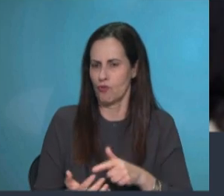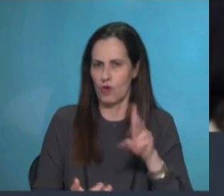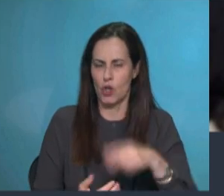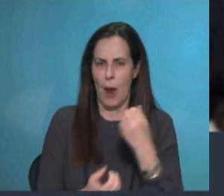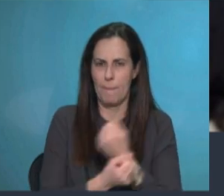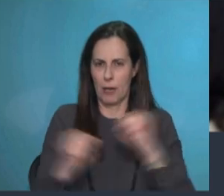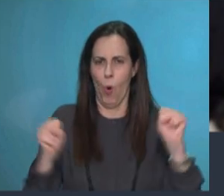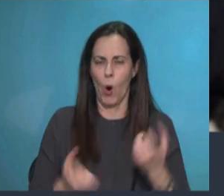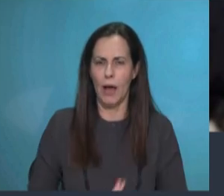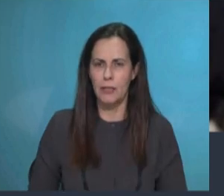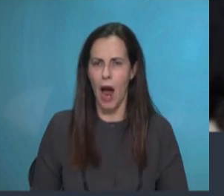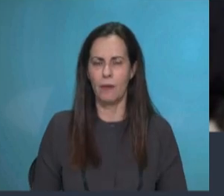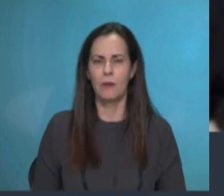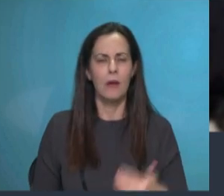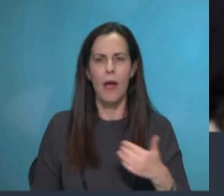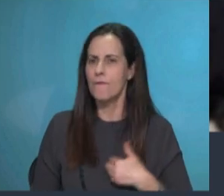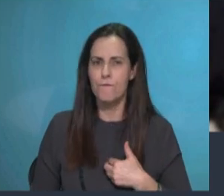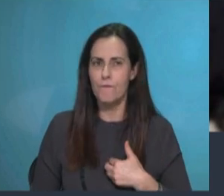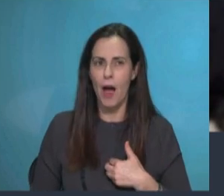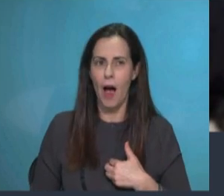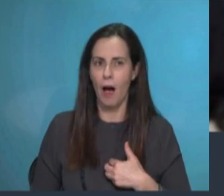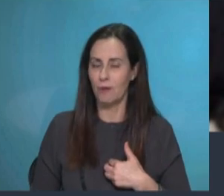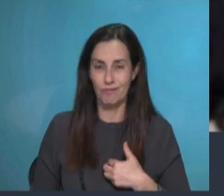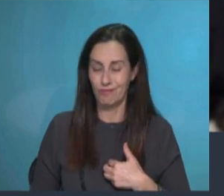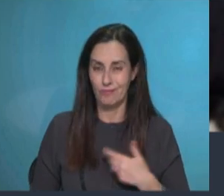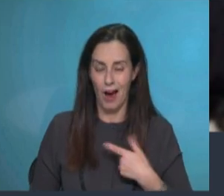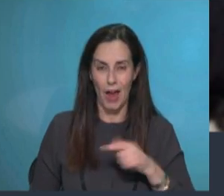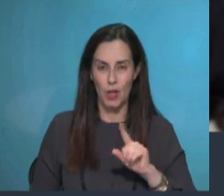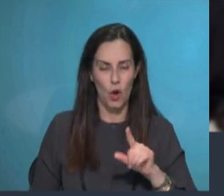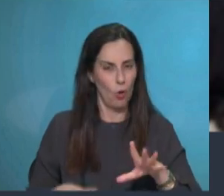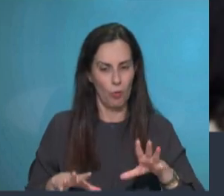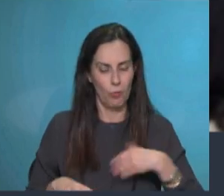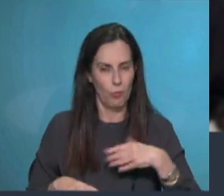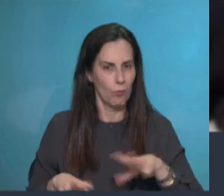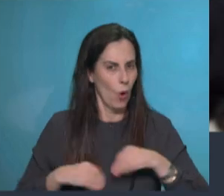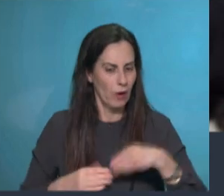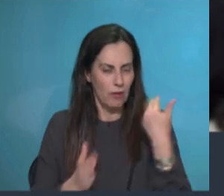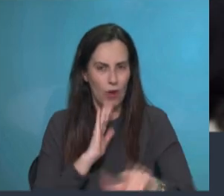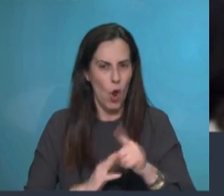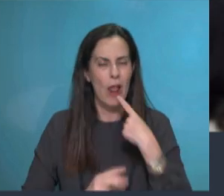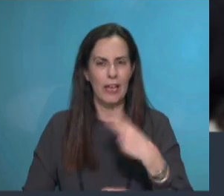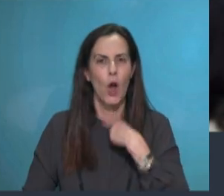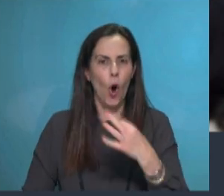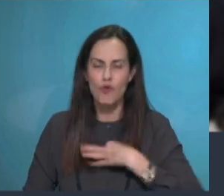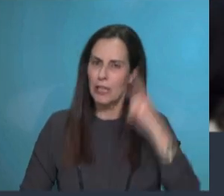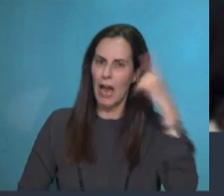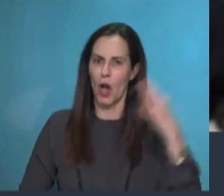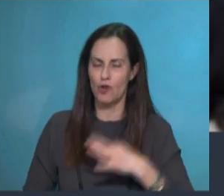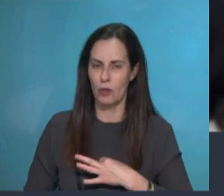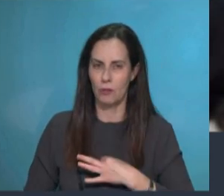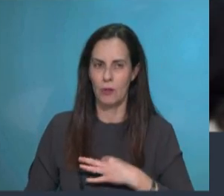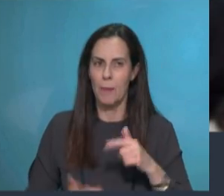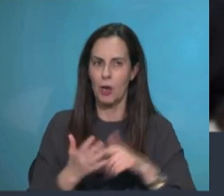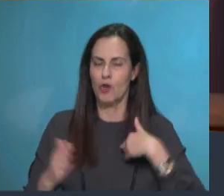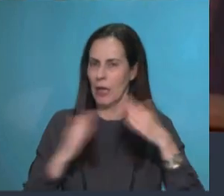להציע, ואני לא הולכת לתת לקול שלי, לדעה שלי, לחלוף ולא להישמע רק בגלל שאני